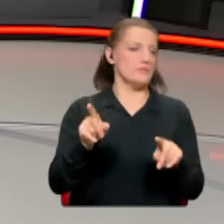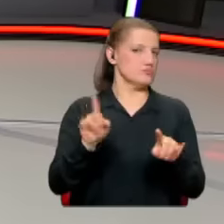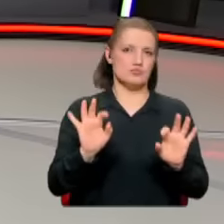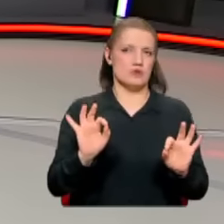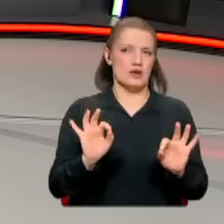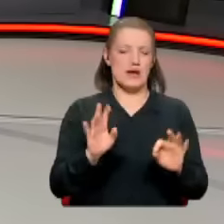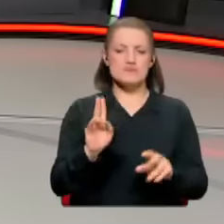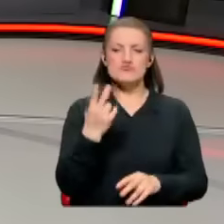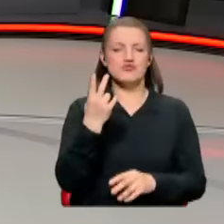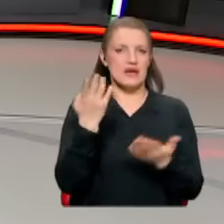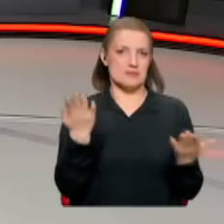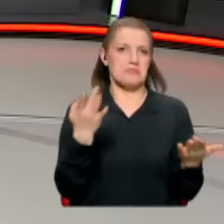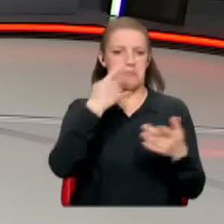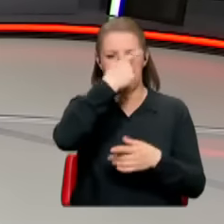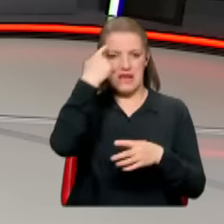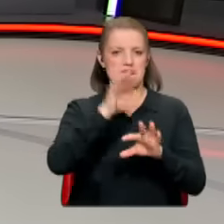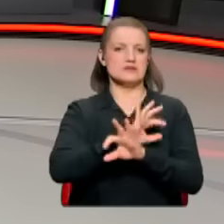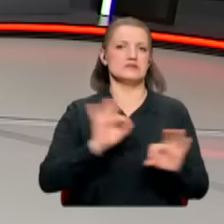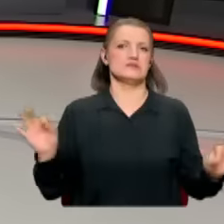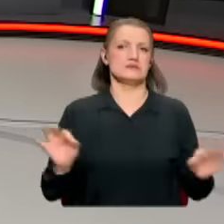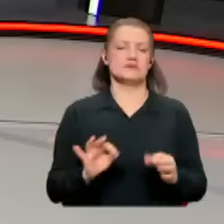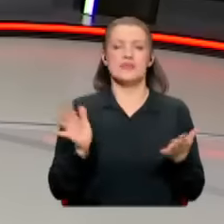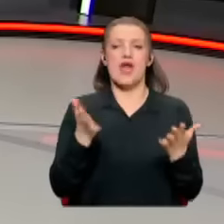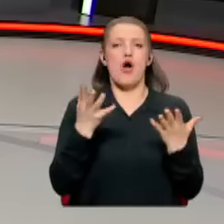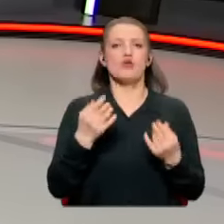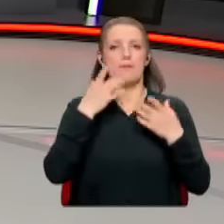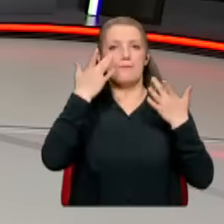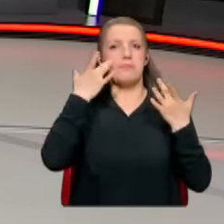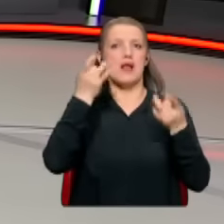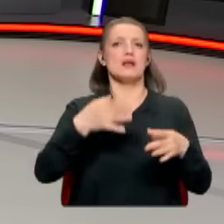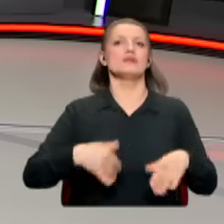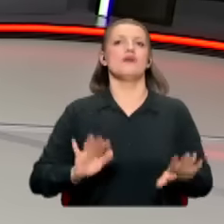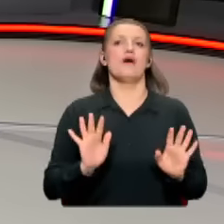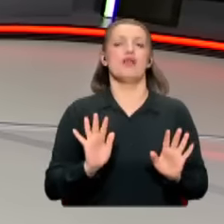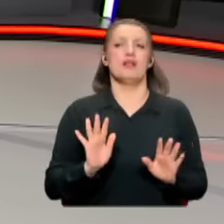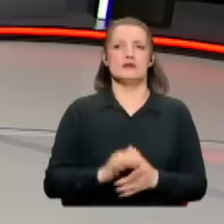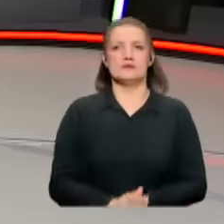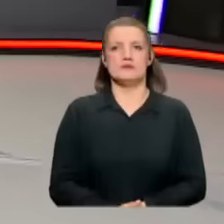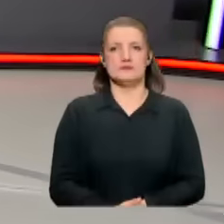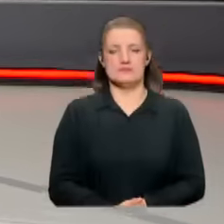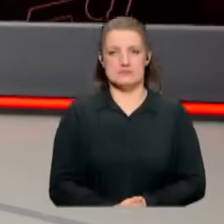öyle. Müjde gene belirsizliğe karıştı. Ne olduğu belli değil. Promosyon belirsizliği.